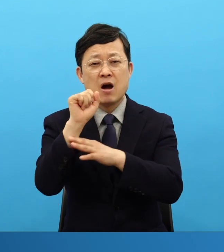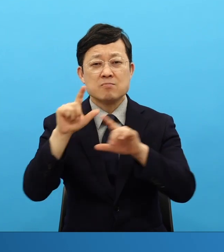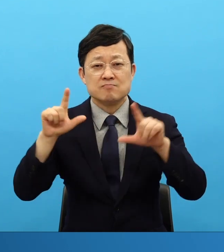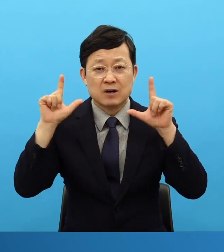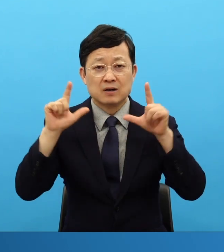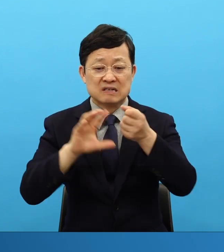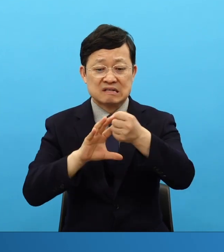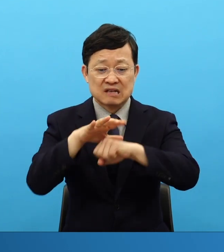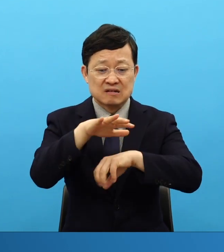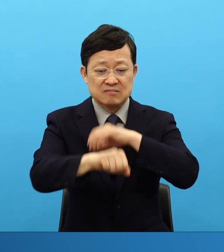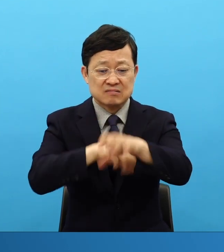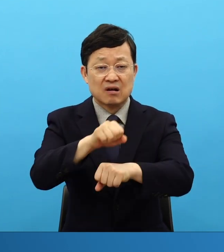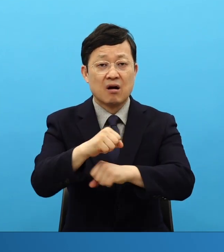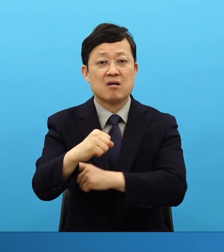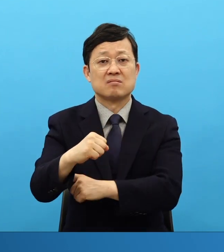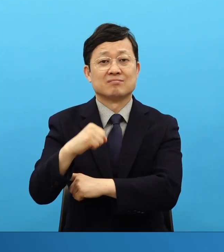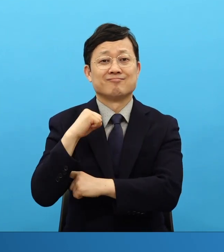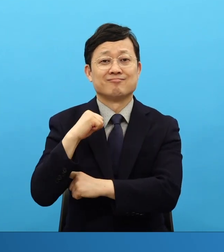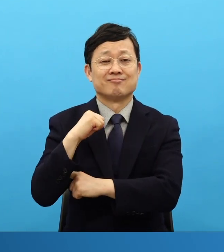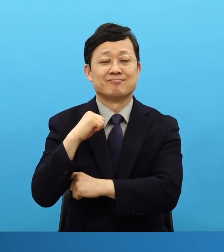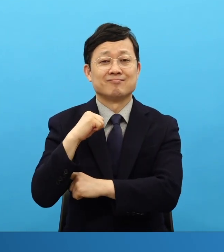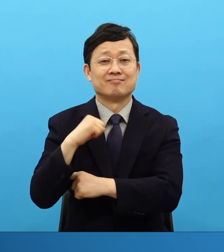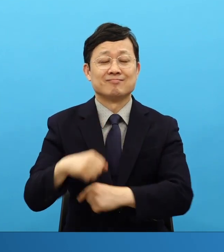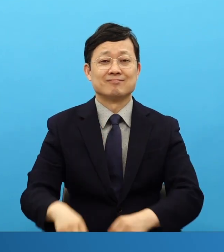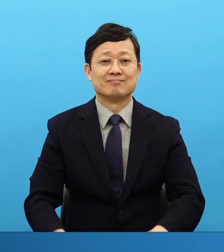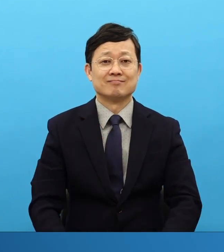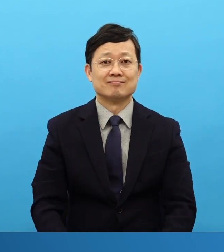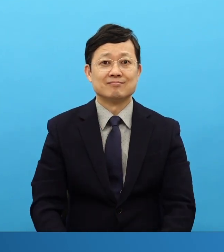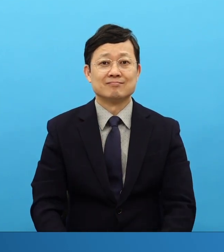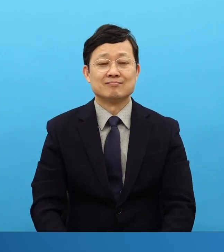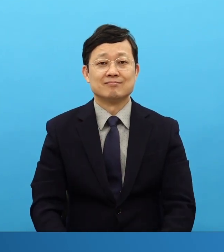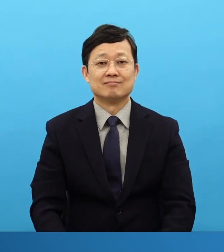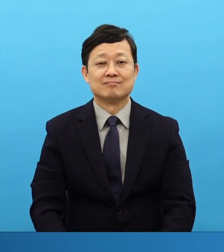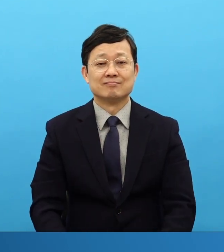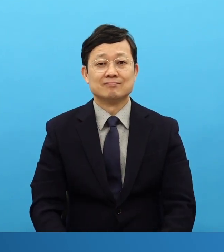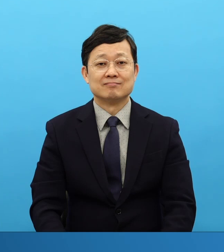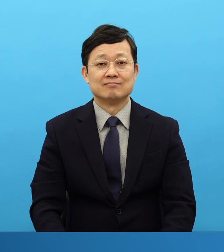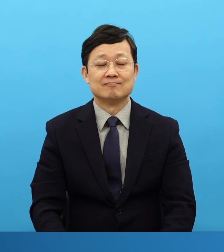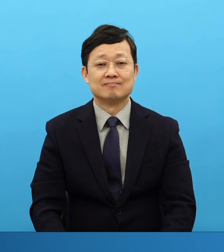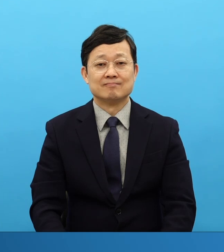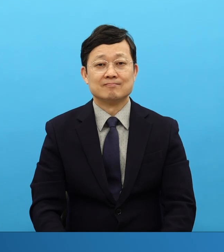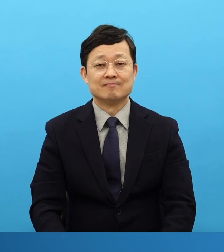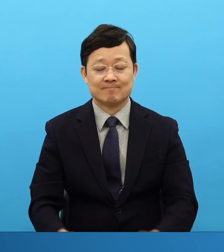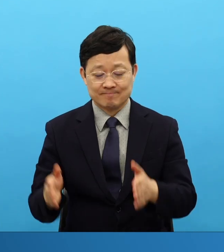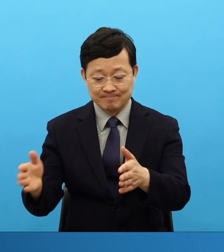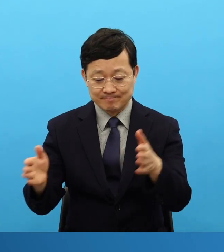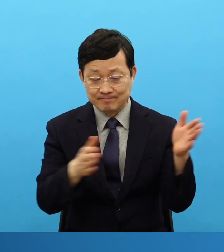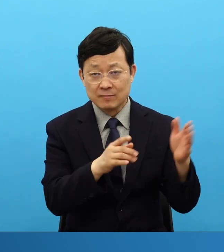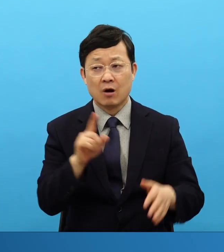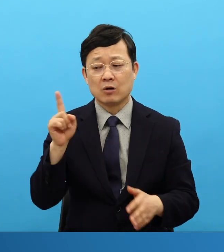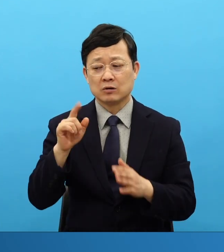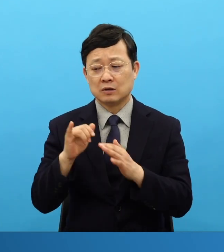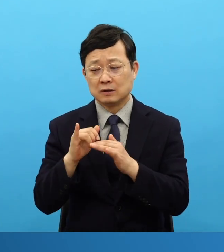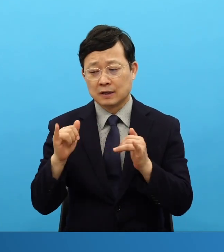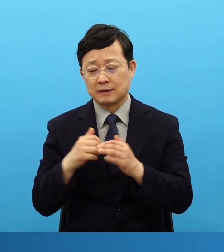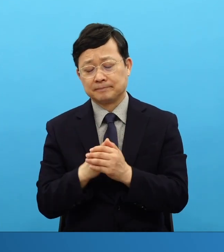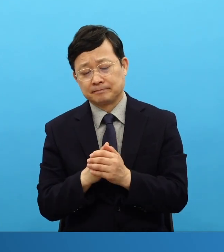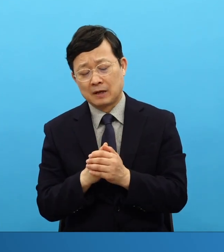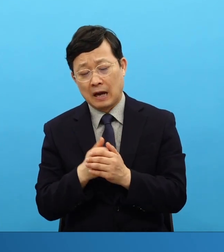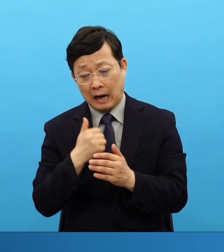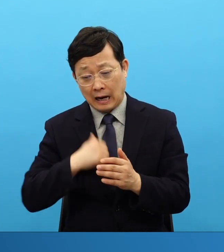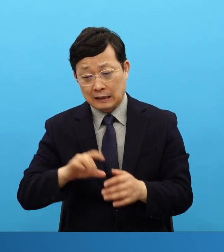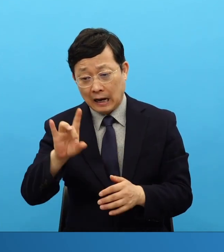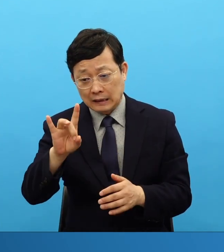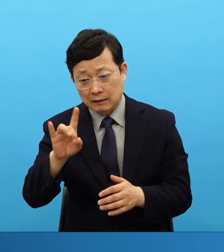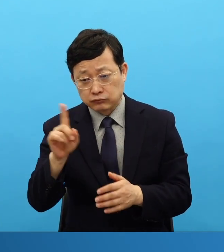see that the United States, they were able to lead many parts of the world. 그러고 있을 때 어떤 사람이 아들 하나밖에 없는 네 아들이 죽은 거예요. During